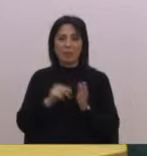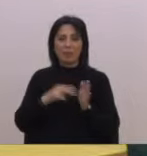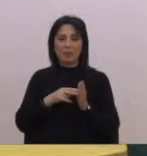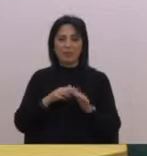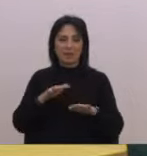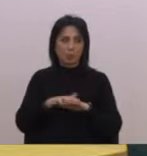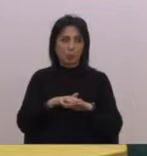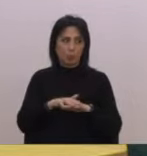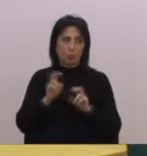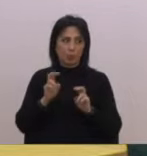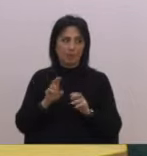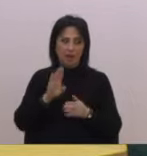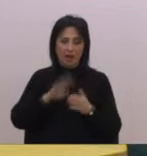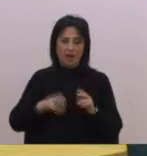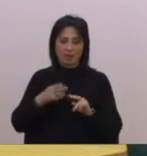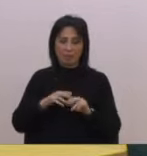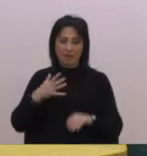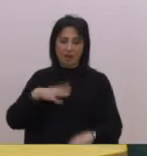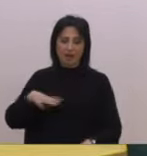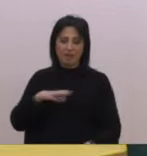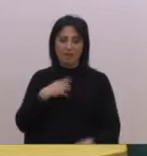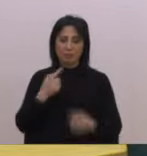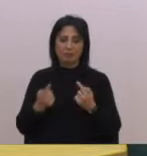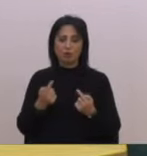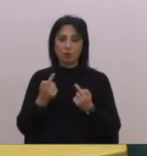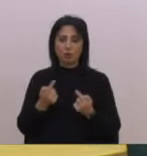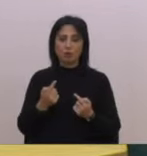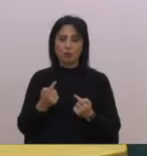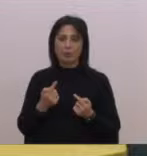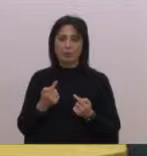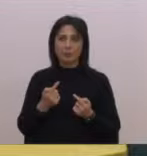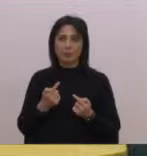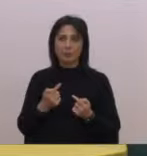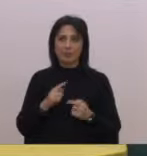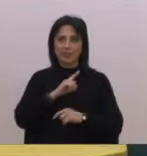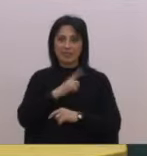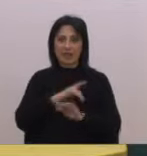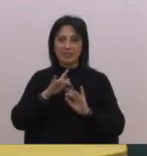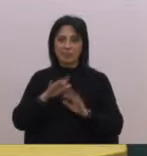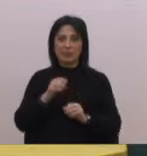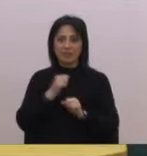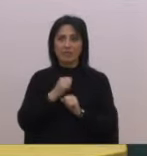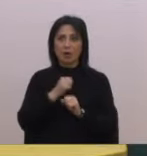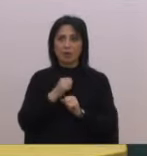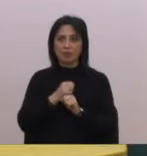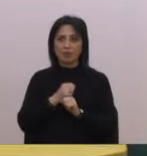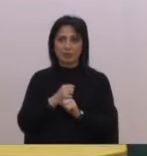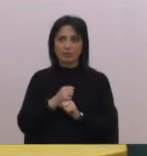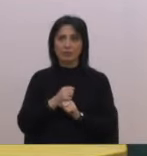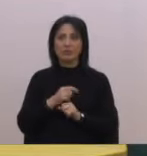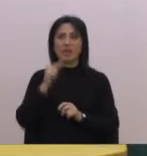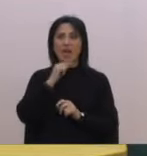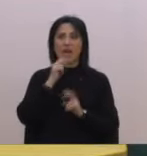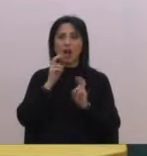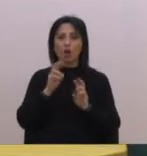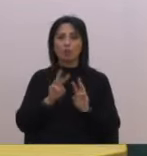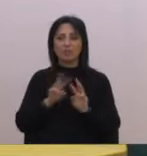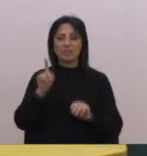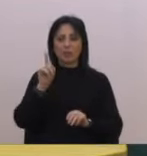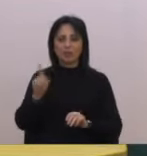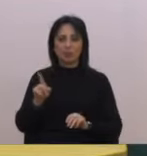ქულებია. გარდა ამისა, ქვეყანა მნიშვნელოვან ძალისხმევას ახორციელებს და კერძოდ ეკონომიკის